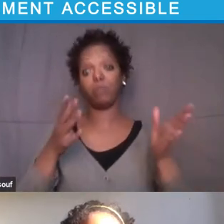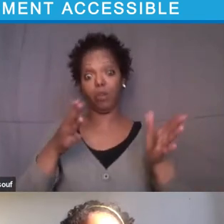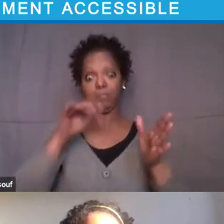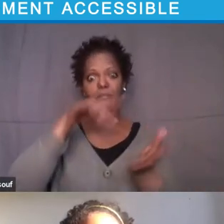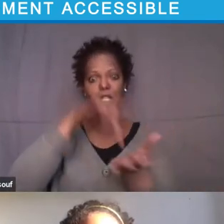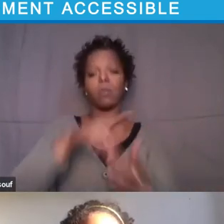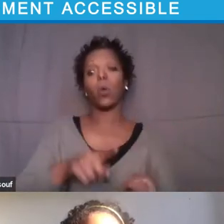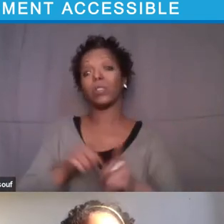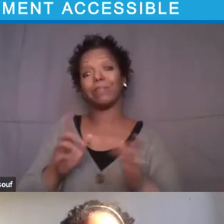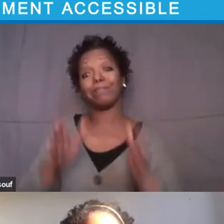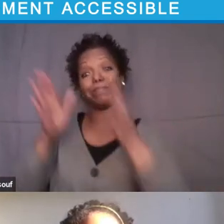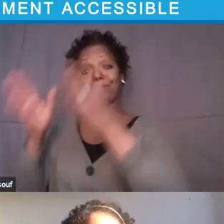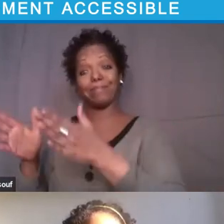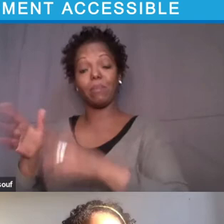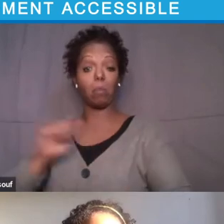discrimination.